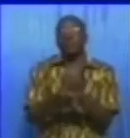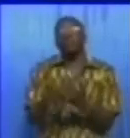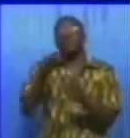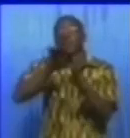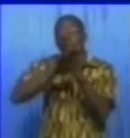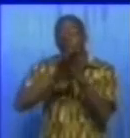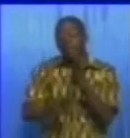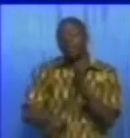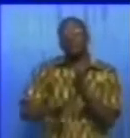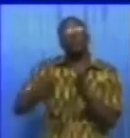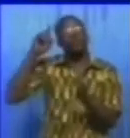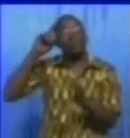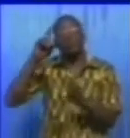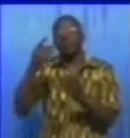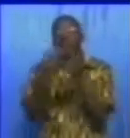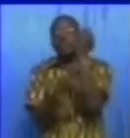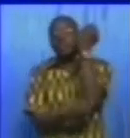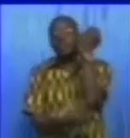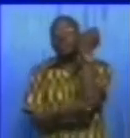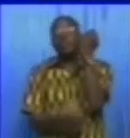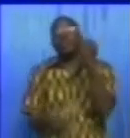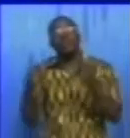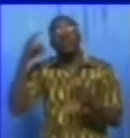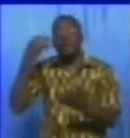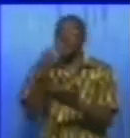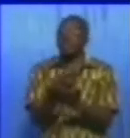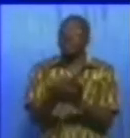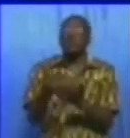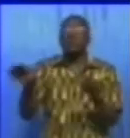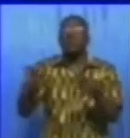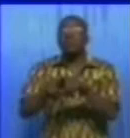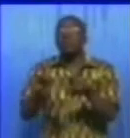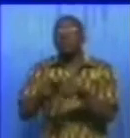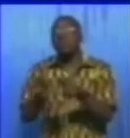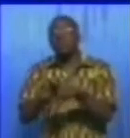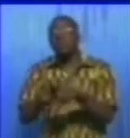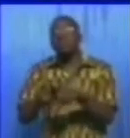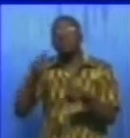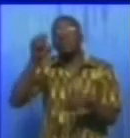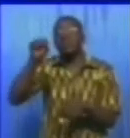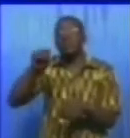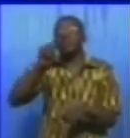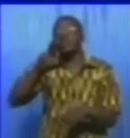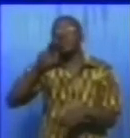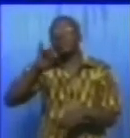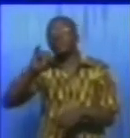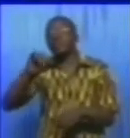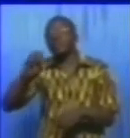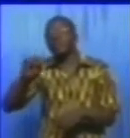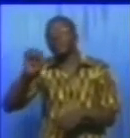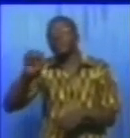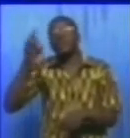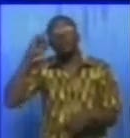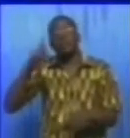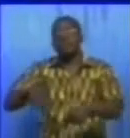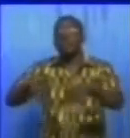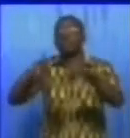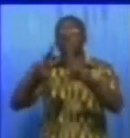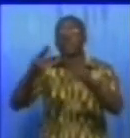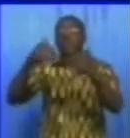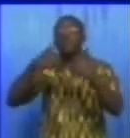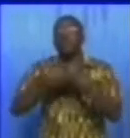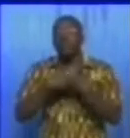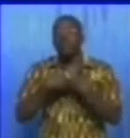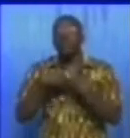pauvreté en milieu communal, mais également des financements comme la Suisse qui nous ont permis d'avoir un